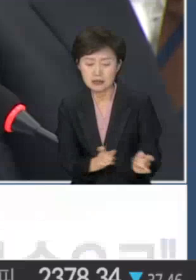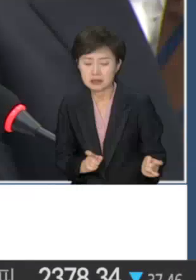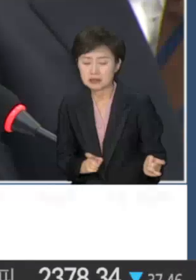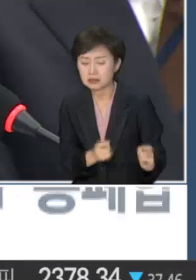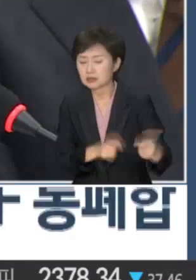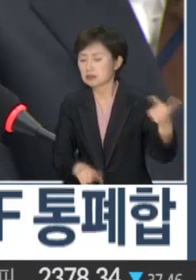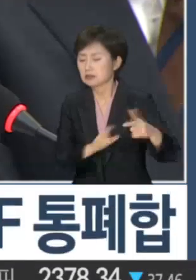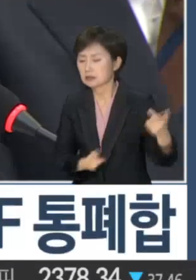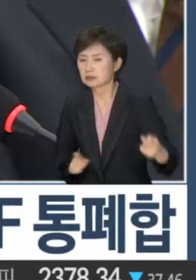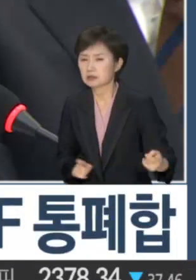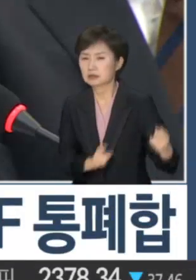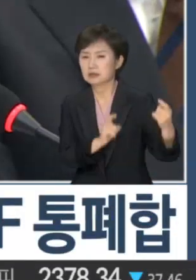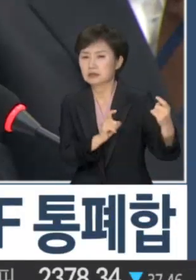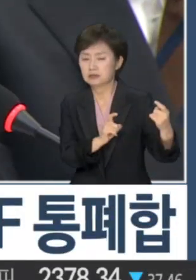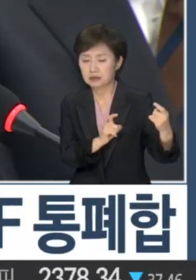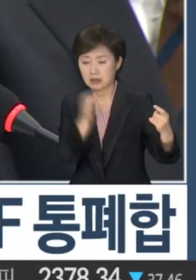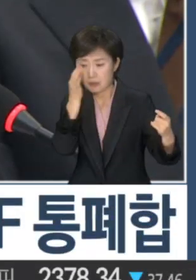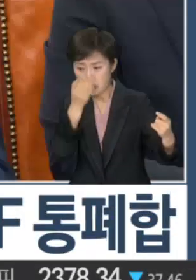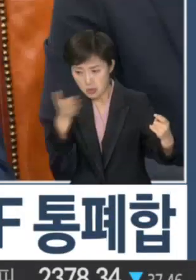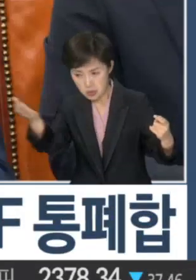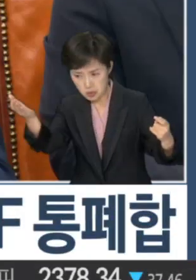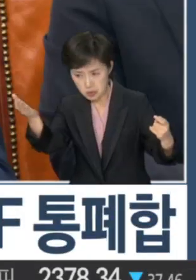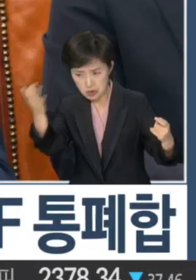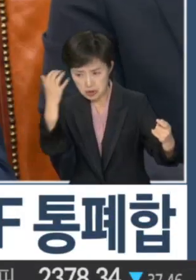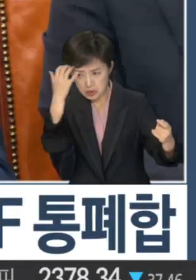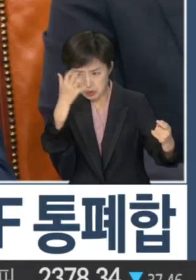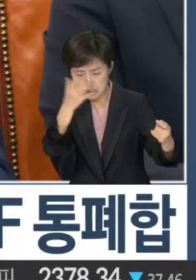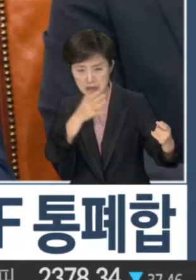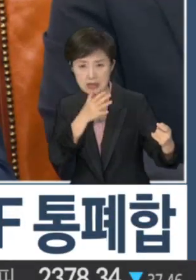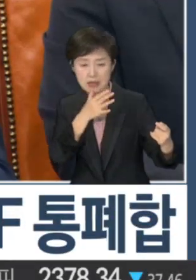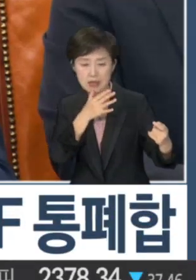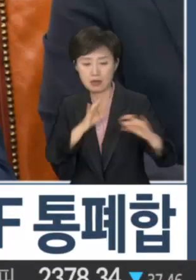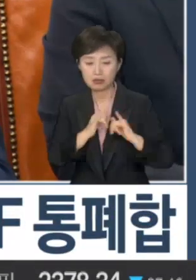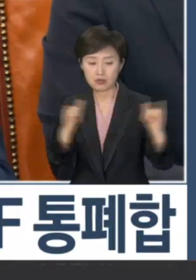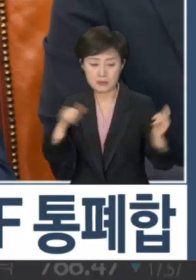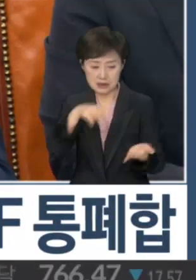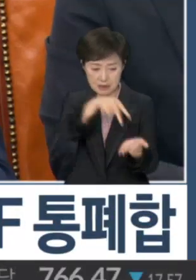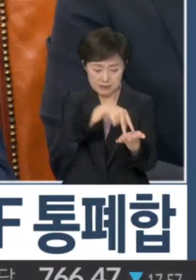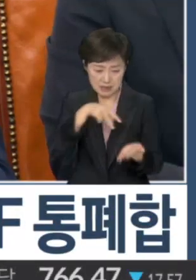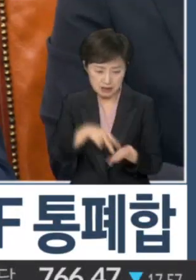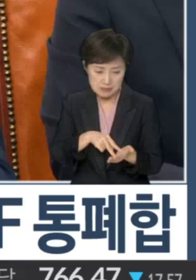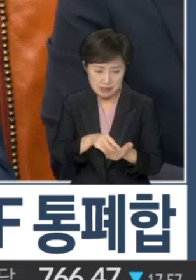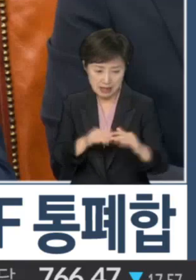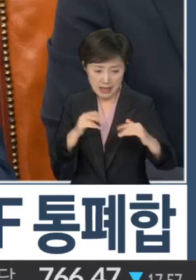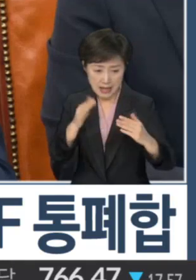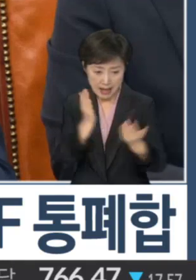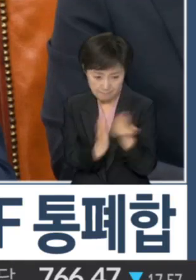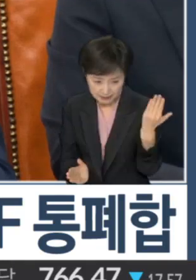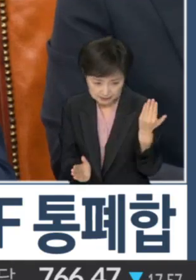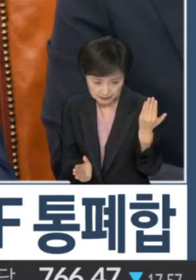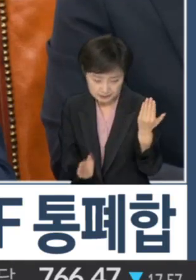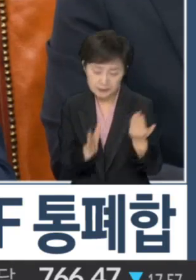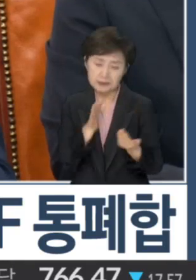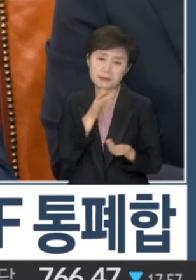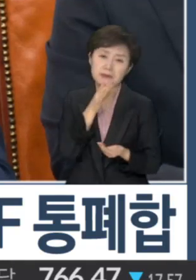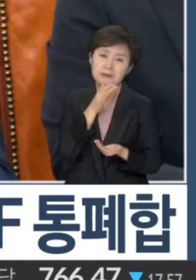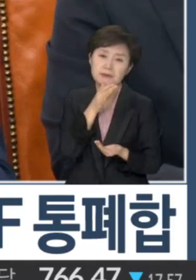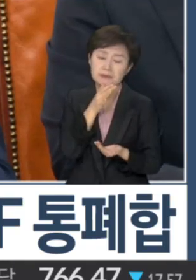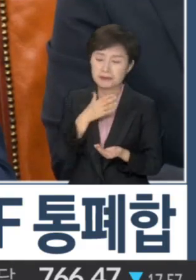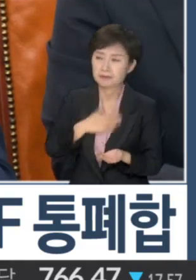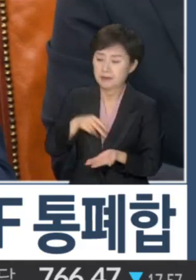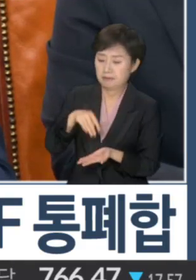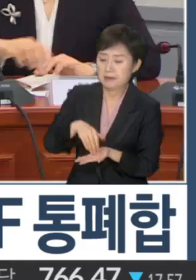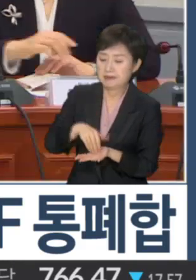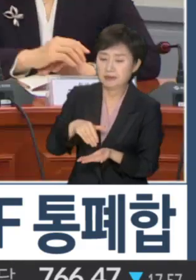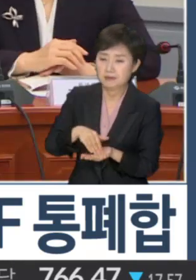국면의 대치처럼 이어지게 되는 형국 속에서 국민들의 눈높이에 부족했던 면들이 있었다고 보고 여기에 대한 소통 강화,